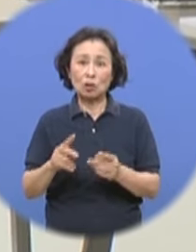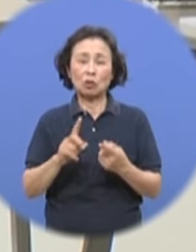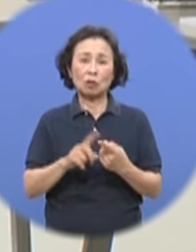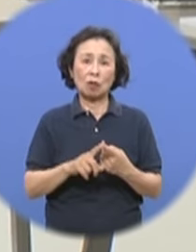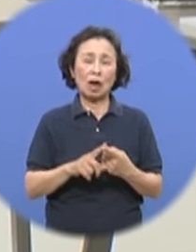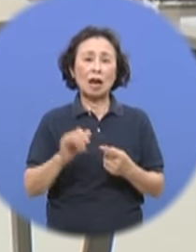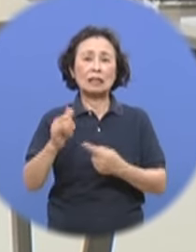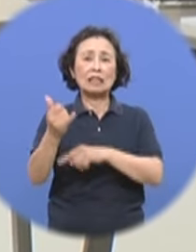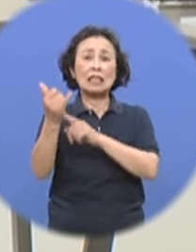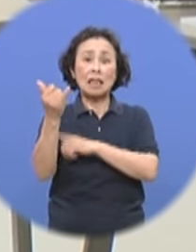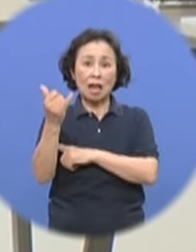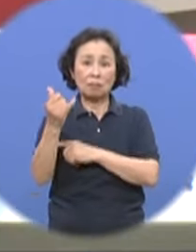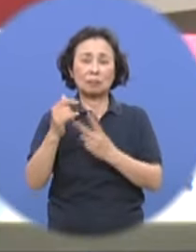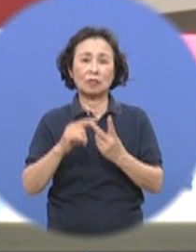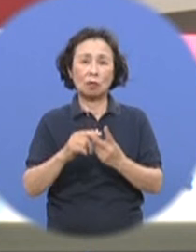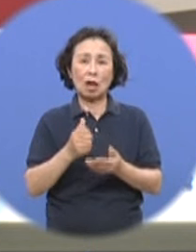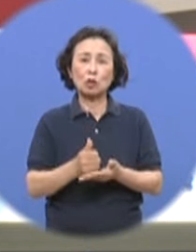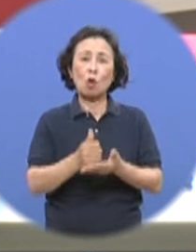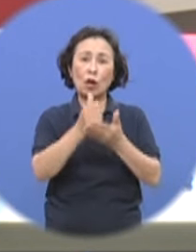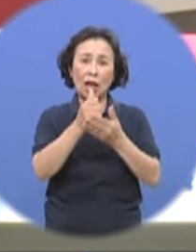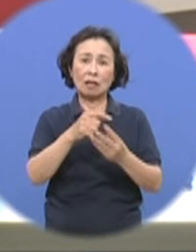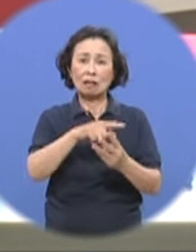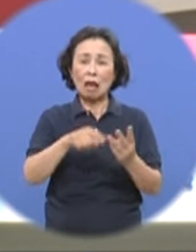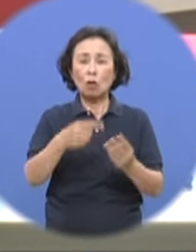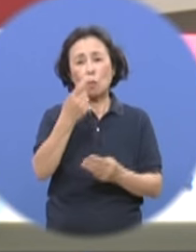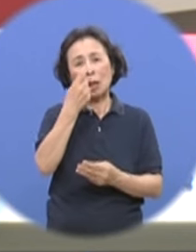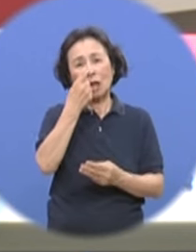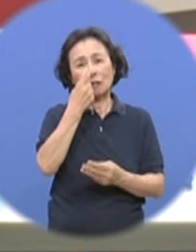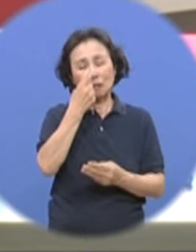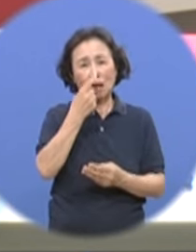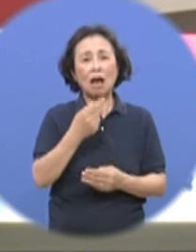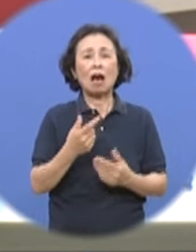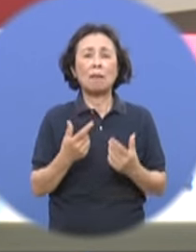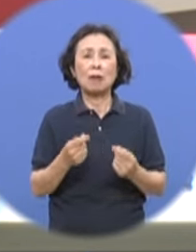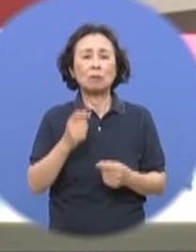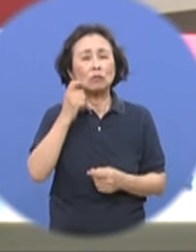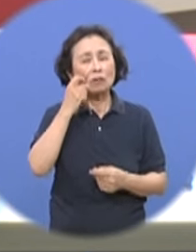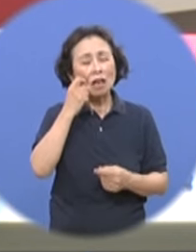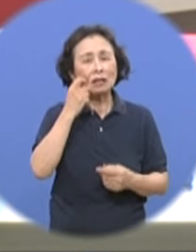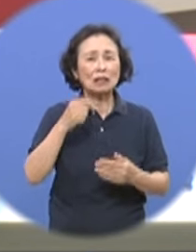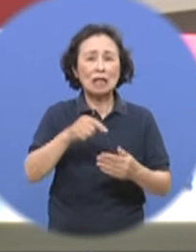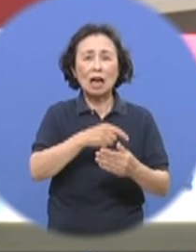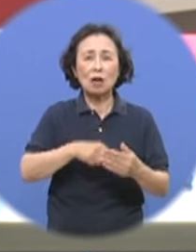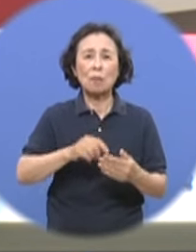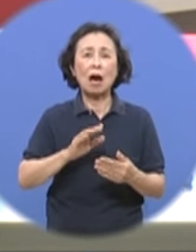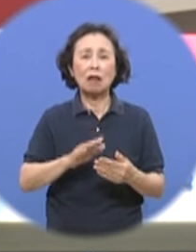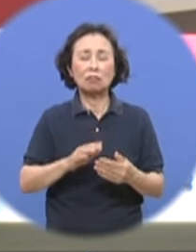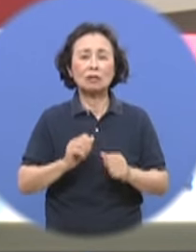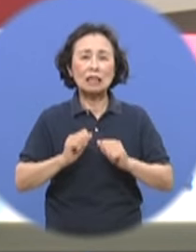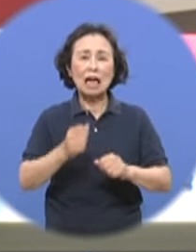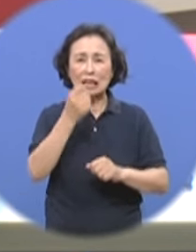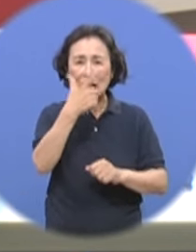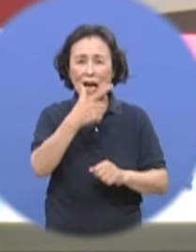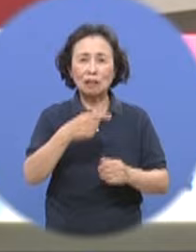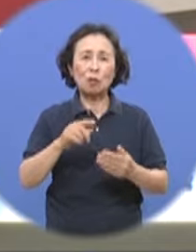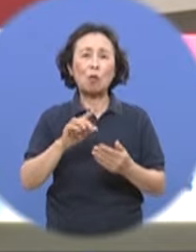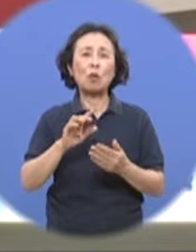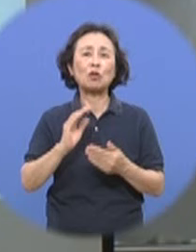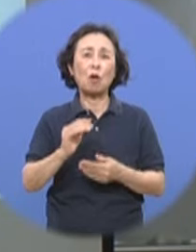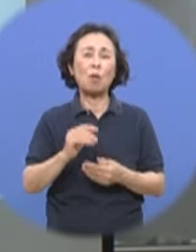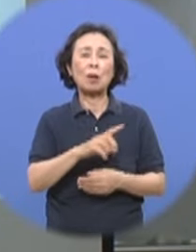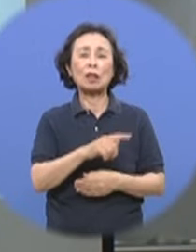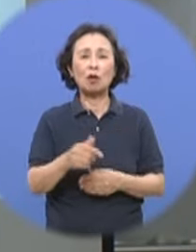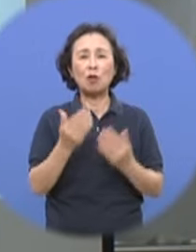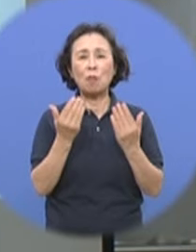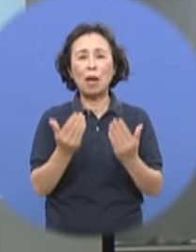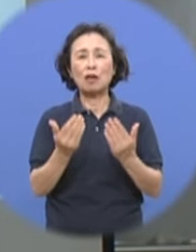人権とかそういう尊厳のことも学んでいて、やっぱ難しいこととかやりがいのこととかいろいろ